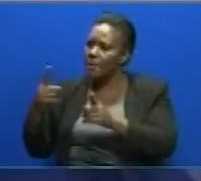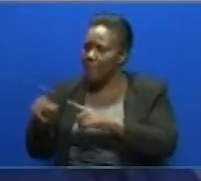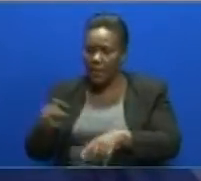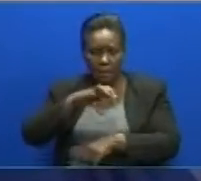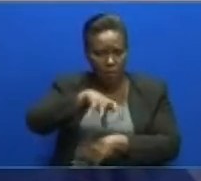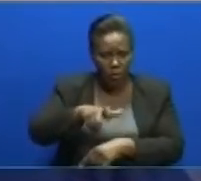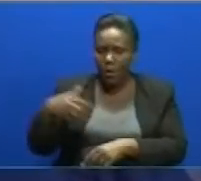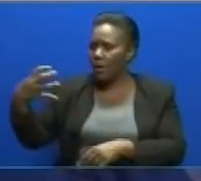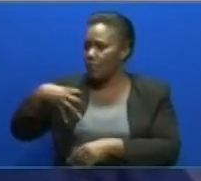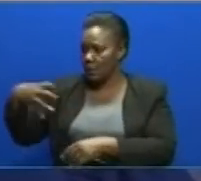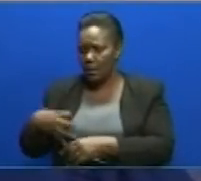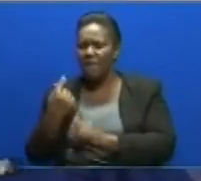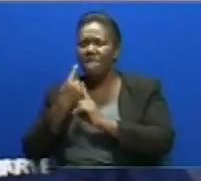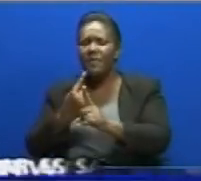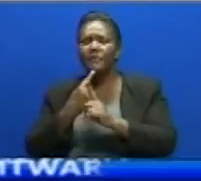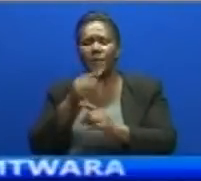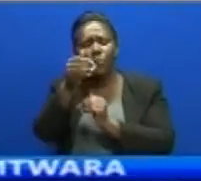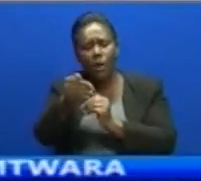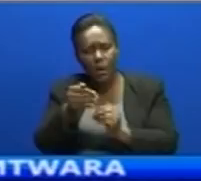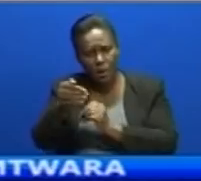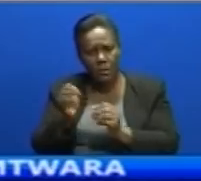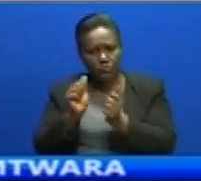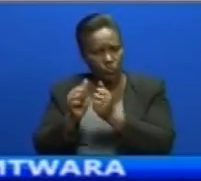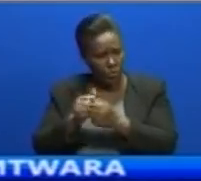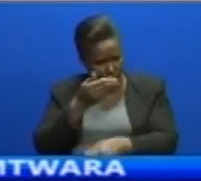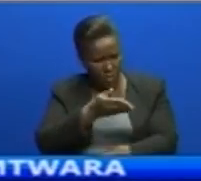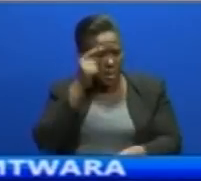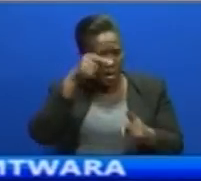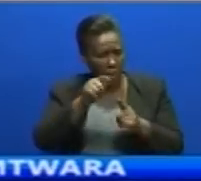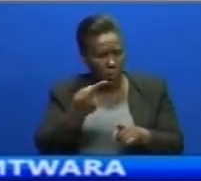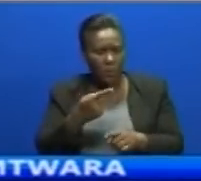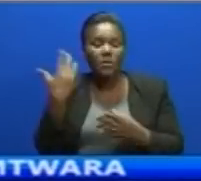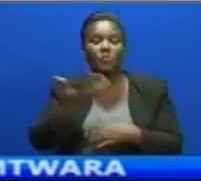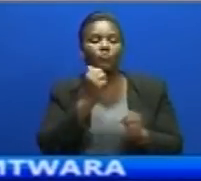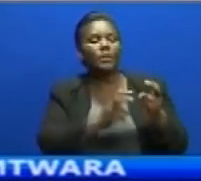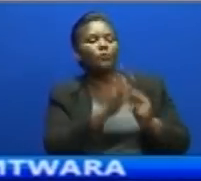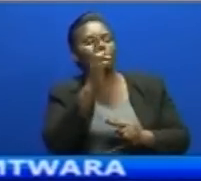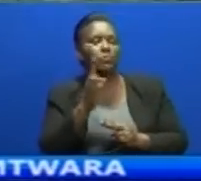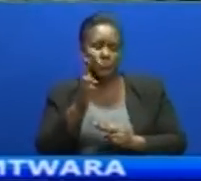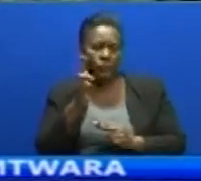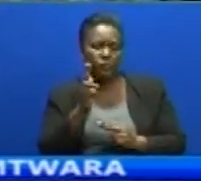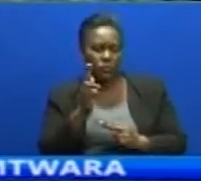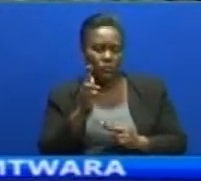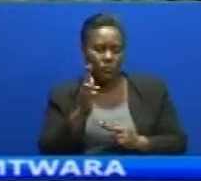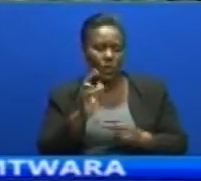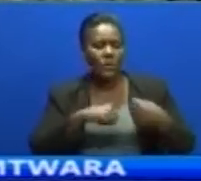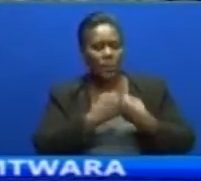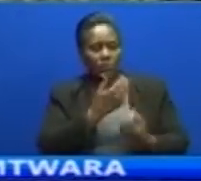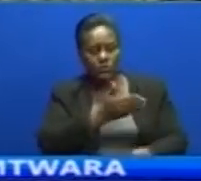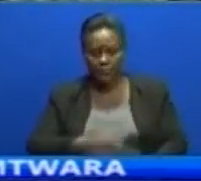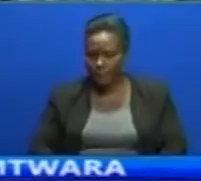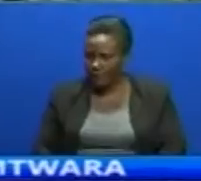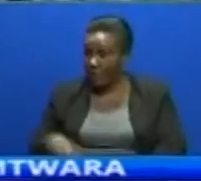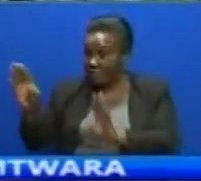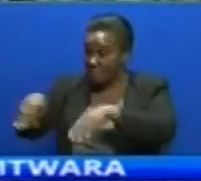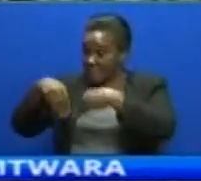wizara, kufuatilia kwa haraka ili kuweza kutatua tatizo la magunia katika halmashauri ya wilaya Masasi. Na hakuna mnada ambao umesimama kwa sababu